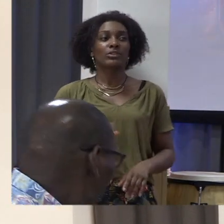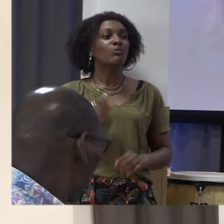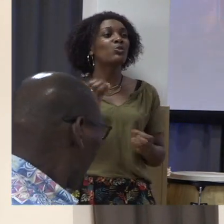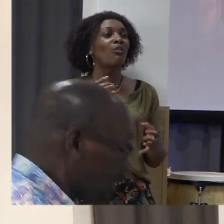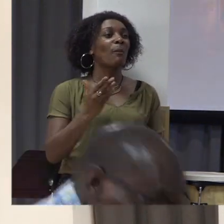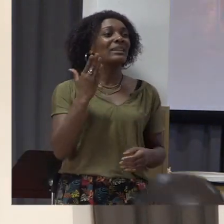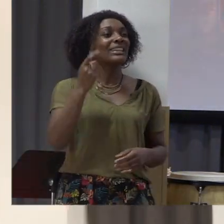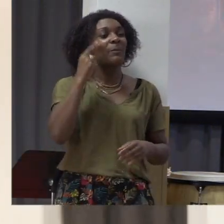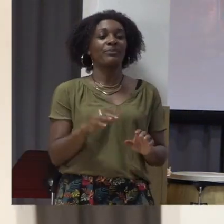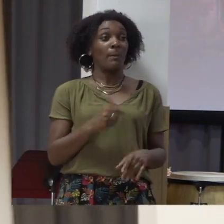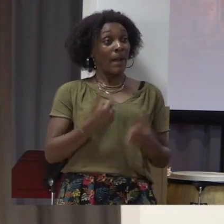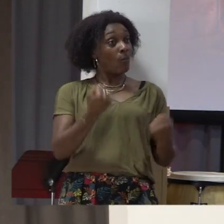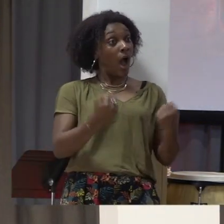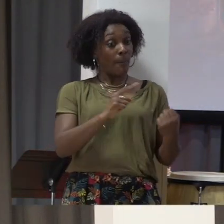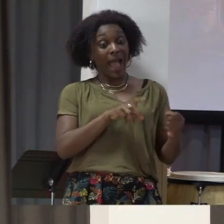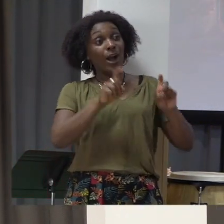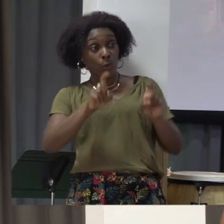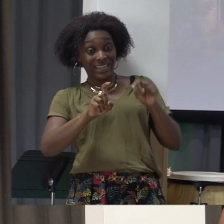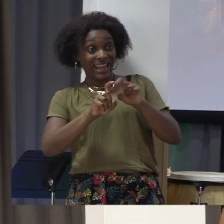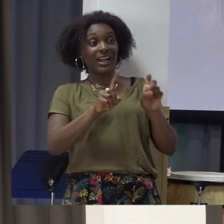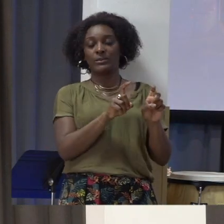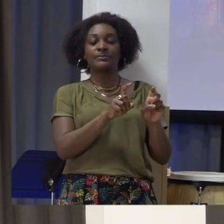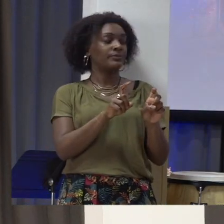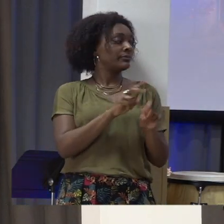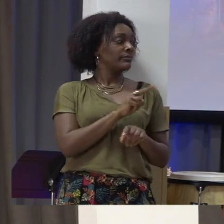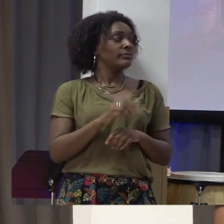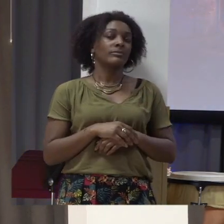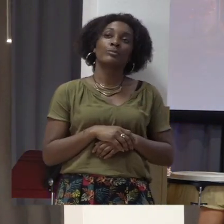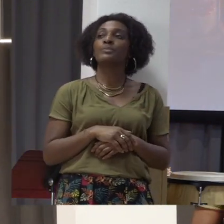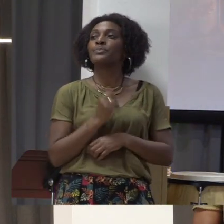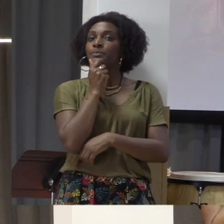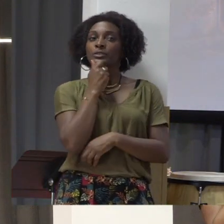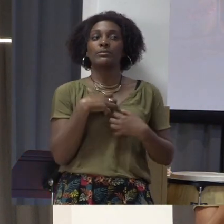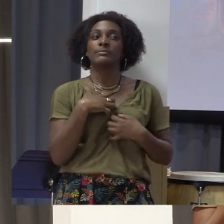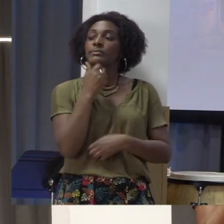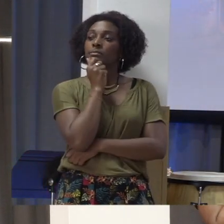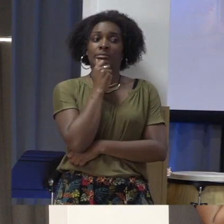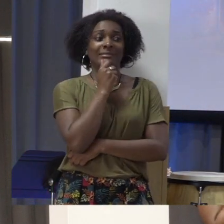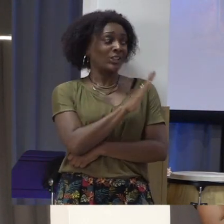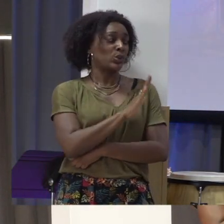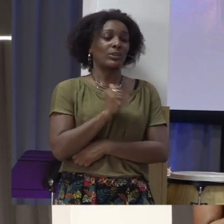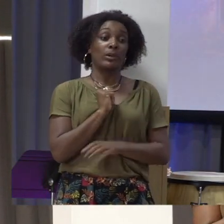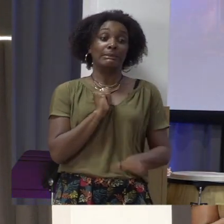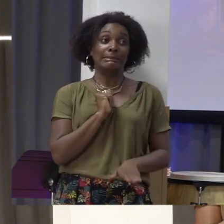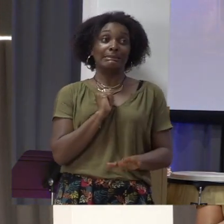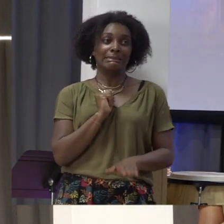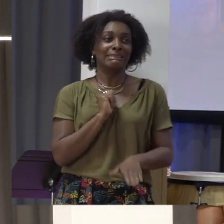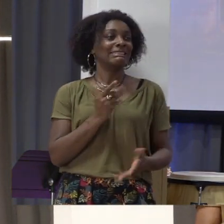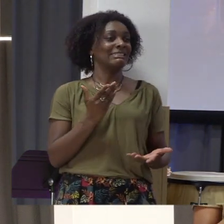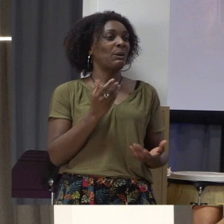réflexes-là parce que ce n'est pas naturel de confier sa vie entre les mains de quelqu'un